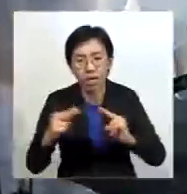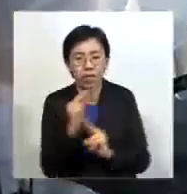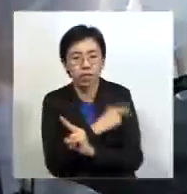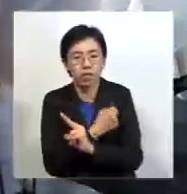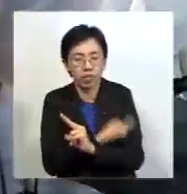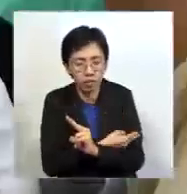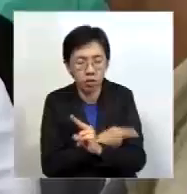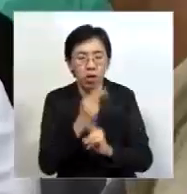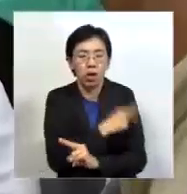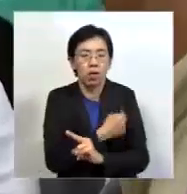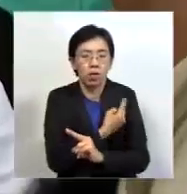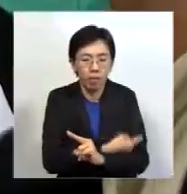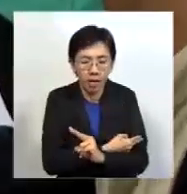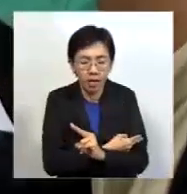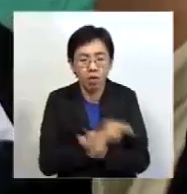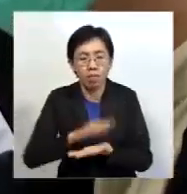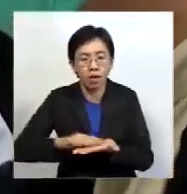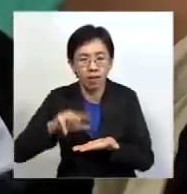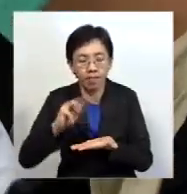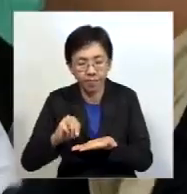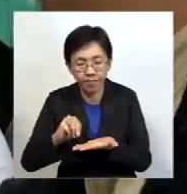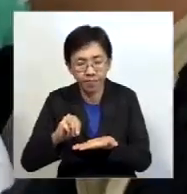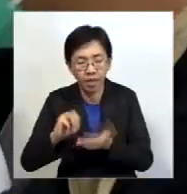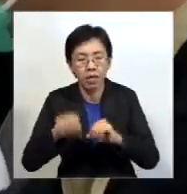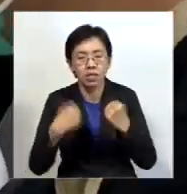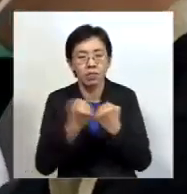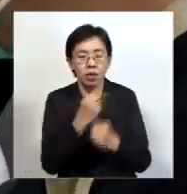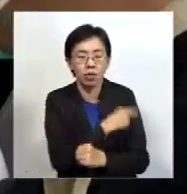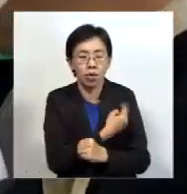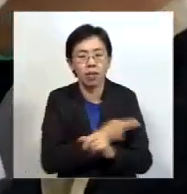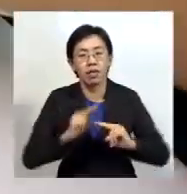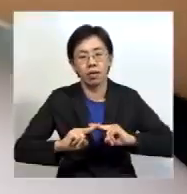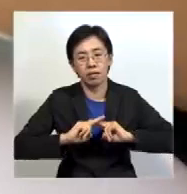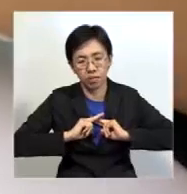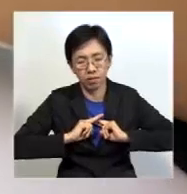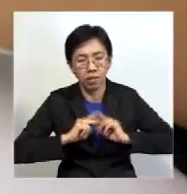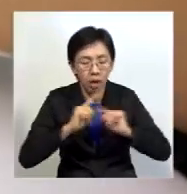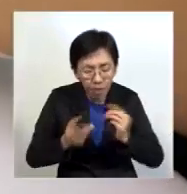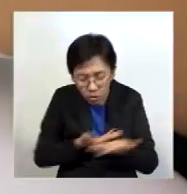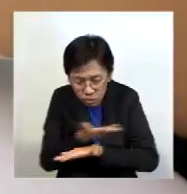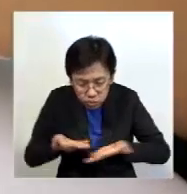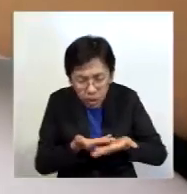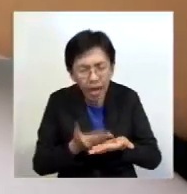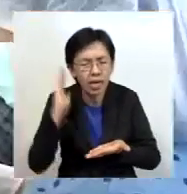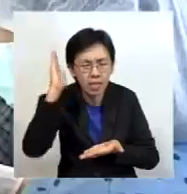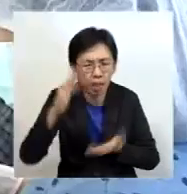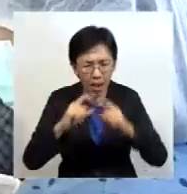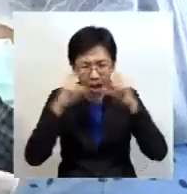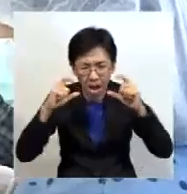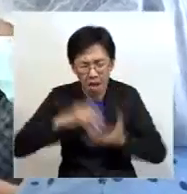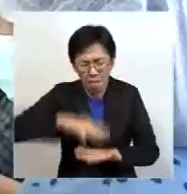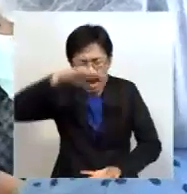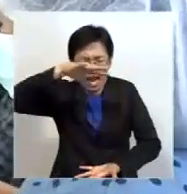สุขโรงพยาบาลในสังกัดมหาวิทยาลัยและสมาคมโรงพยาบาลเอกชนนะครับเพื่อที่จะหาแนวทางกระจายหน้ากากอนามัย